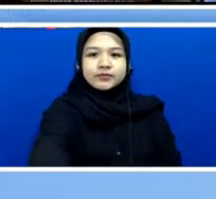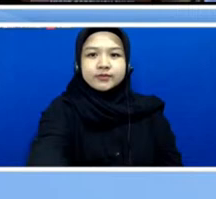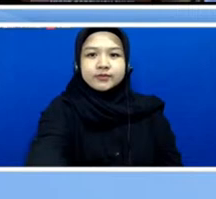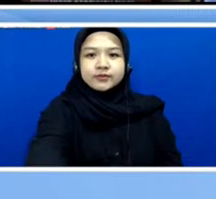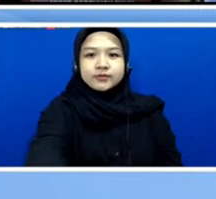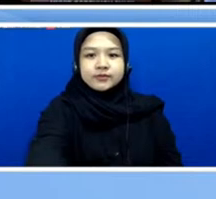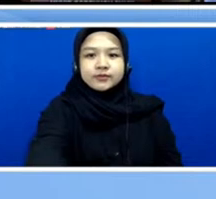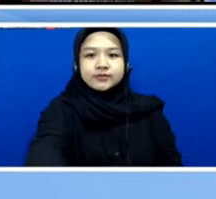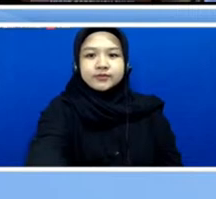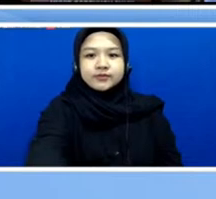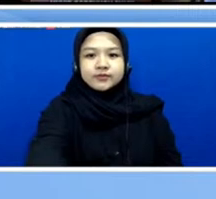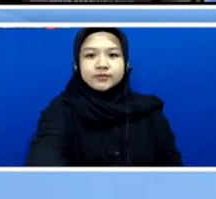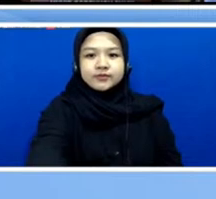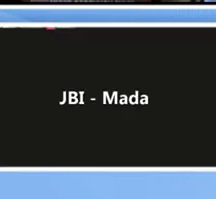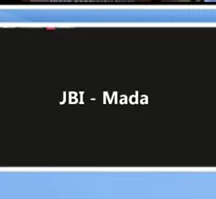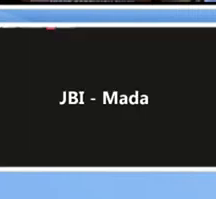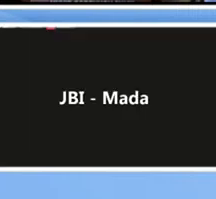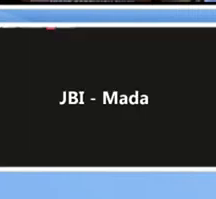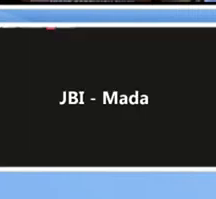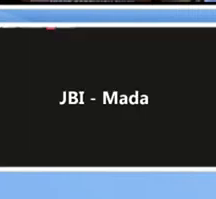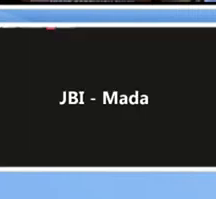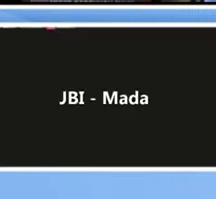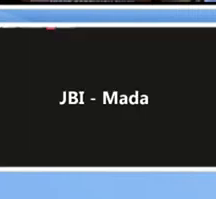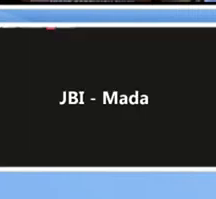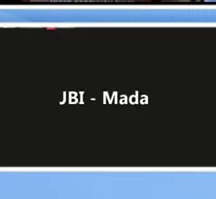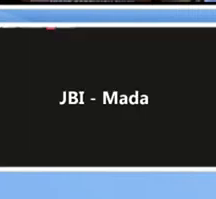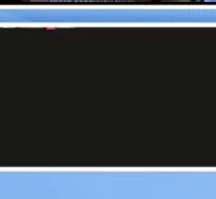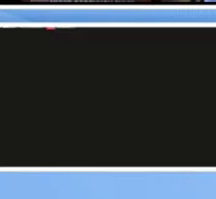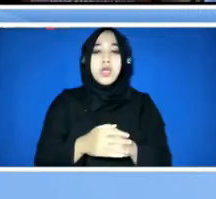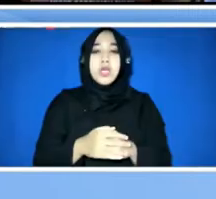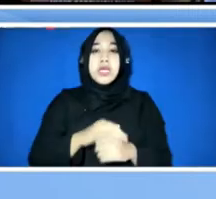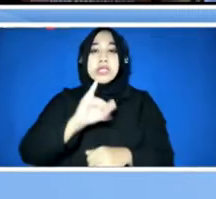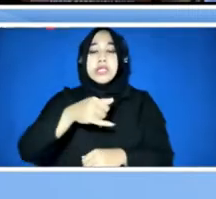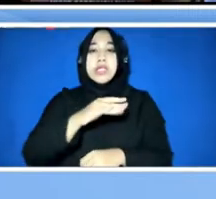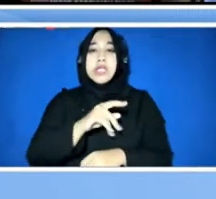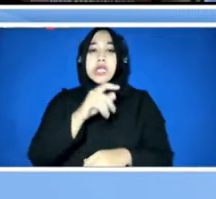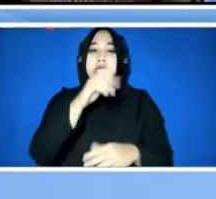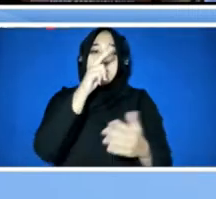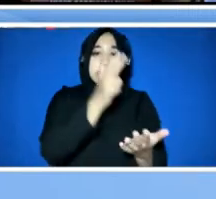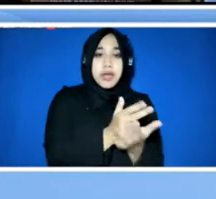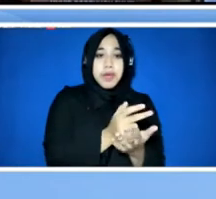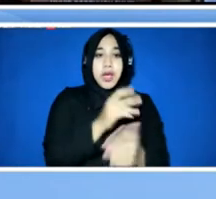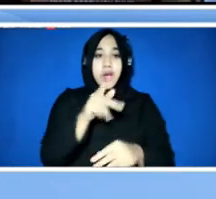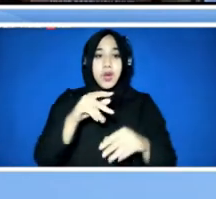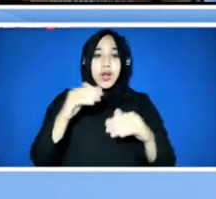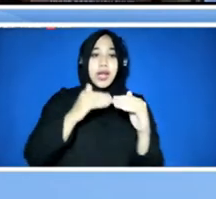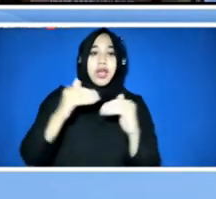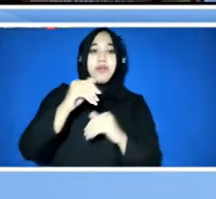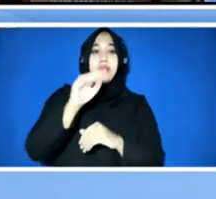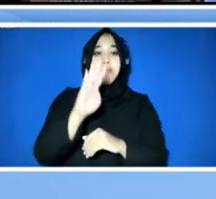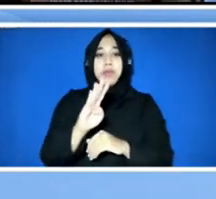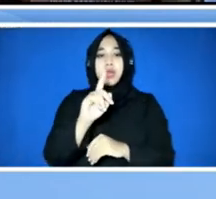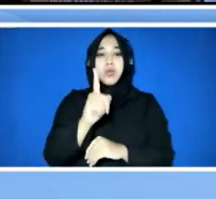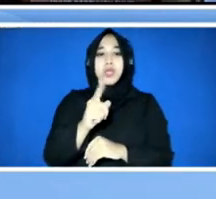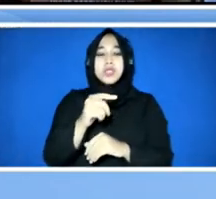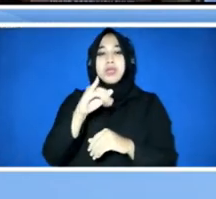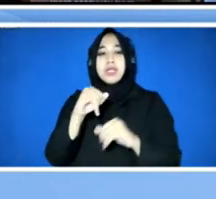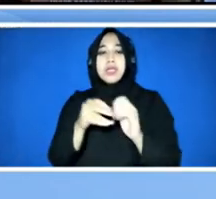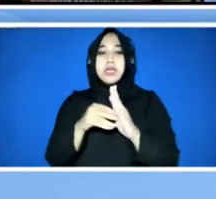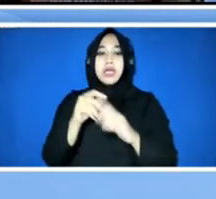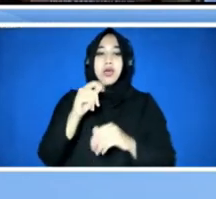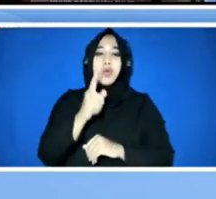kita sudah memiliki sebuah sistem yang otomatis gitu. Jadi nggak usah pakai ditetapkan, kalau di level 4 ini harusnya di-enacted,